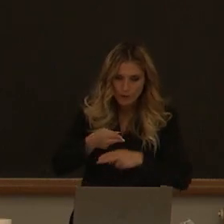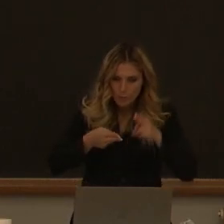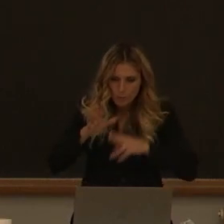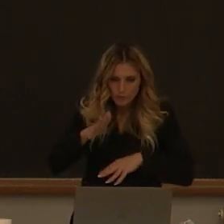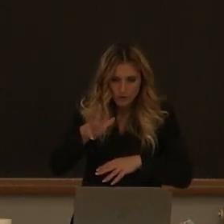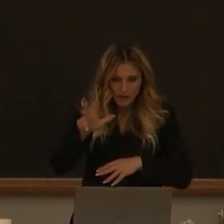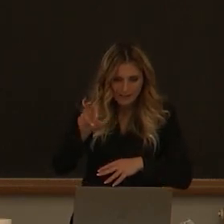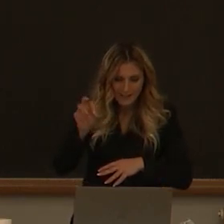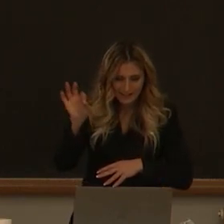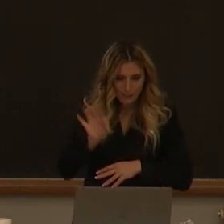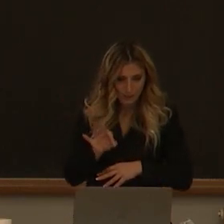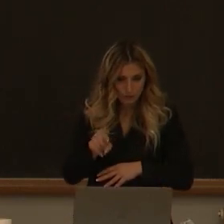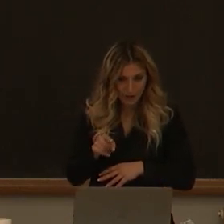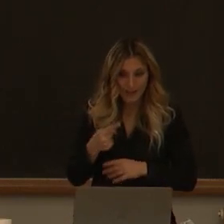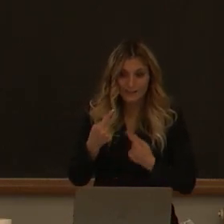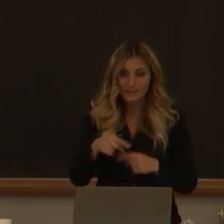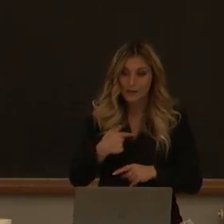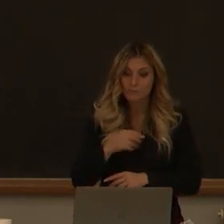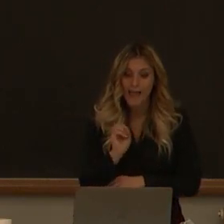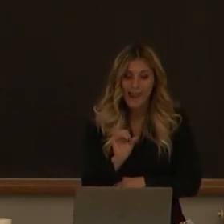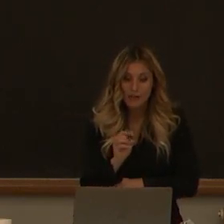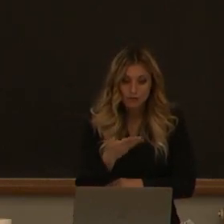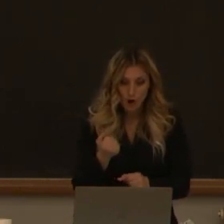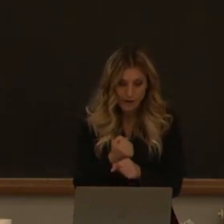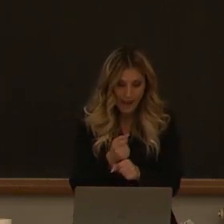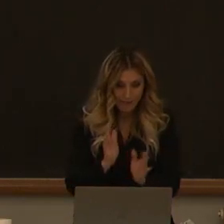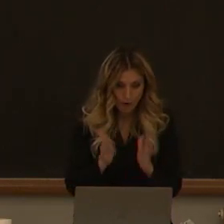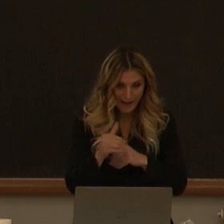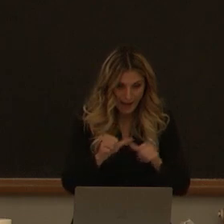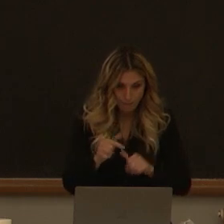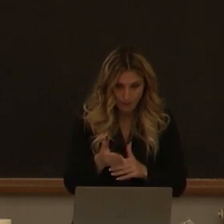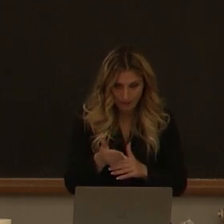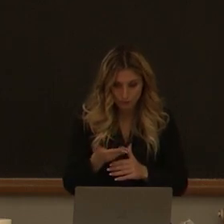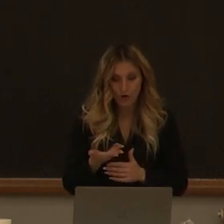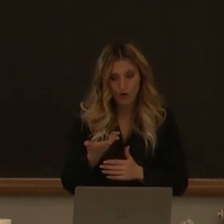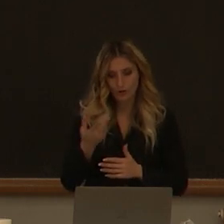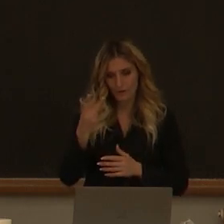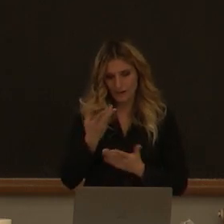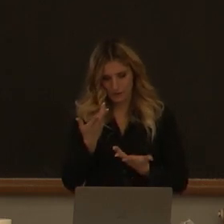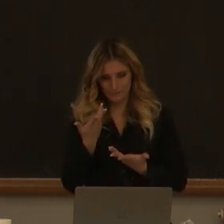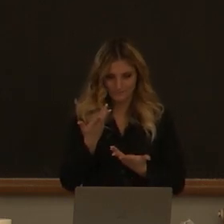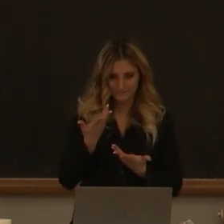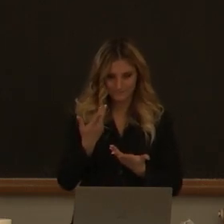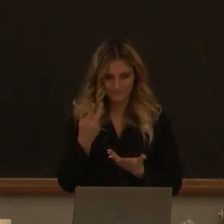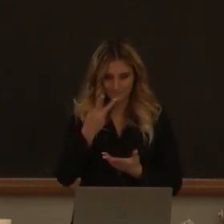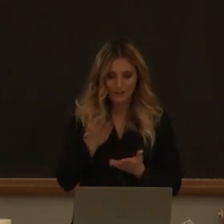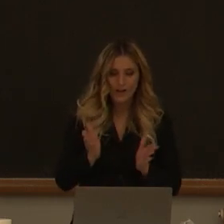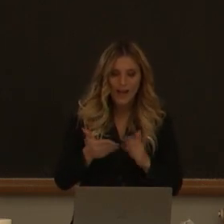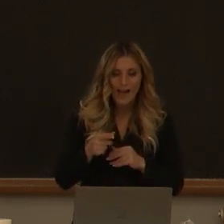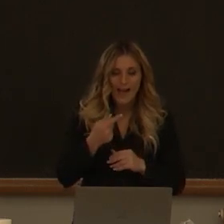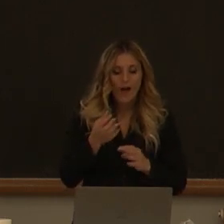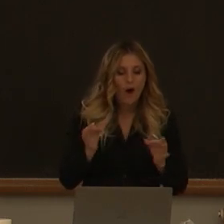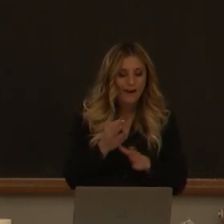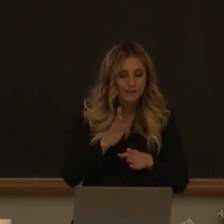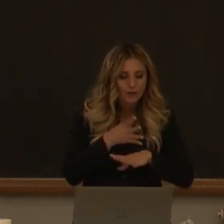dei laboratori delle lezioni svolte in laboratorio, cosa un po' atipica ovviamente durante la pandemia, abbiamo dovuto